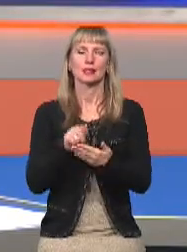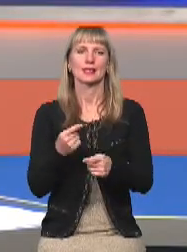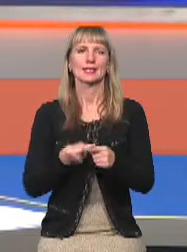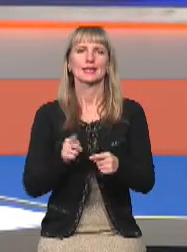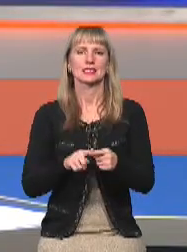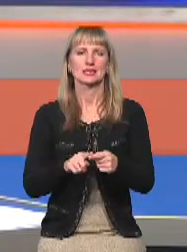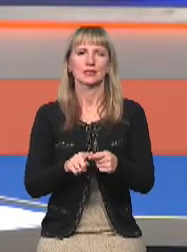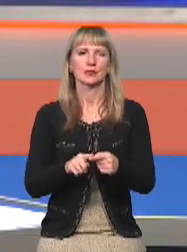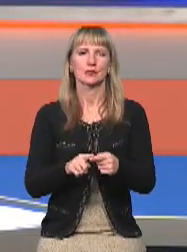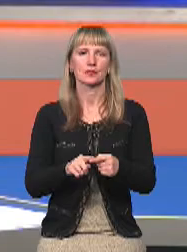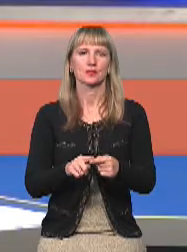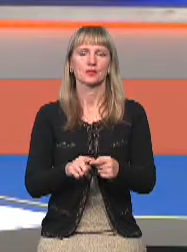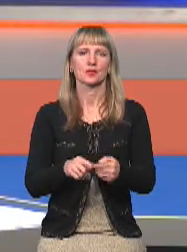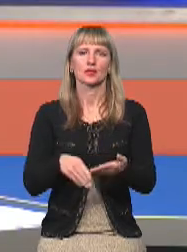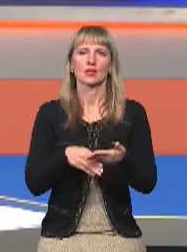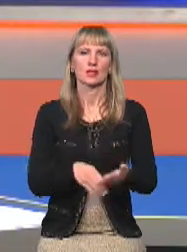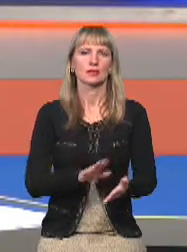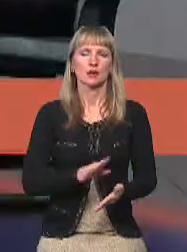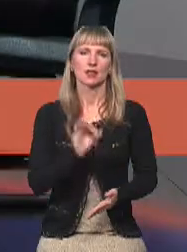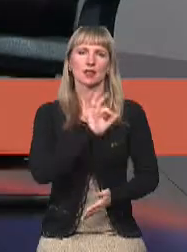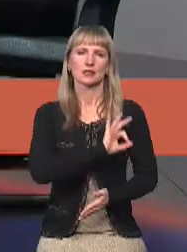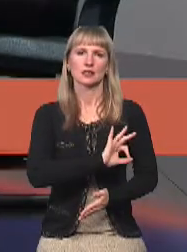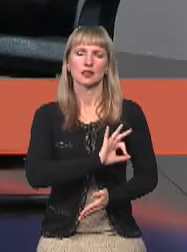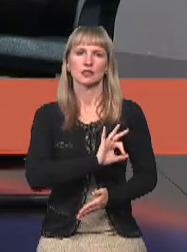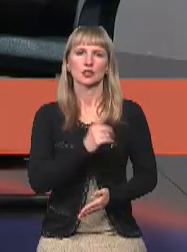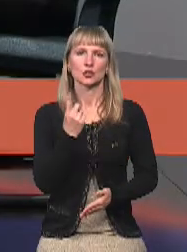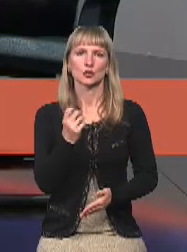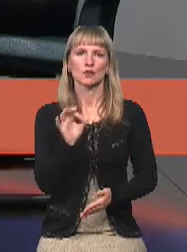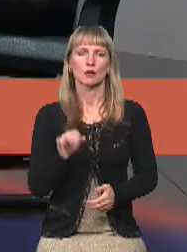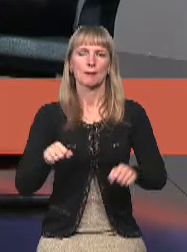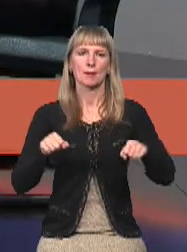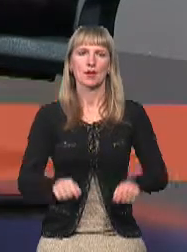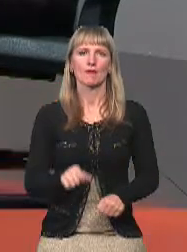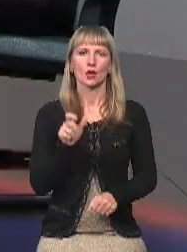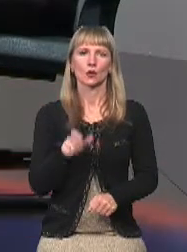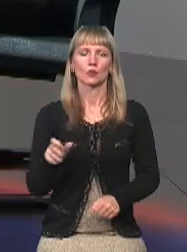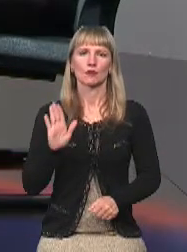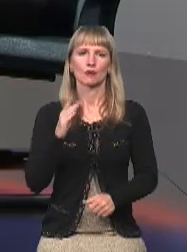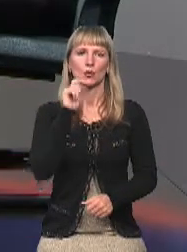це, власне, не сприяє реалізації 100% прав людини в